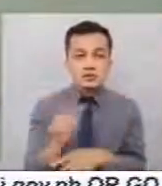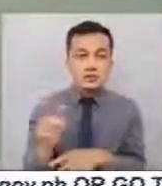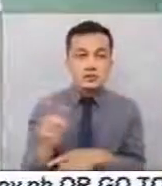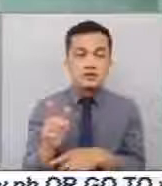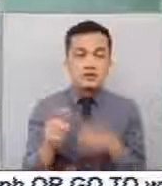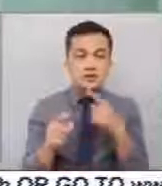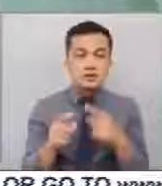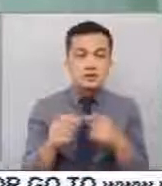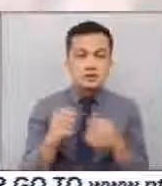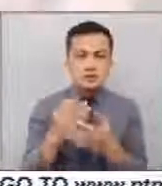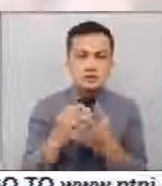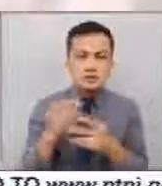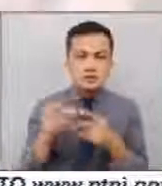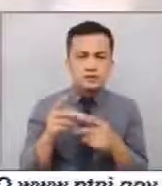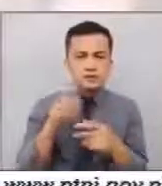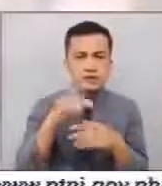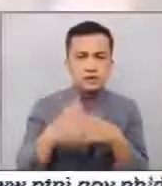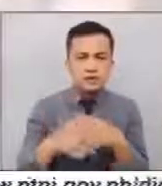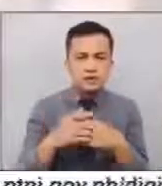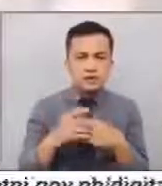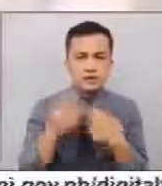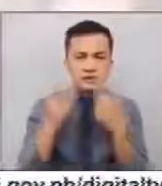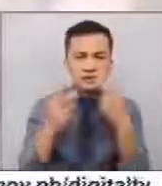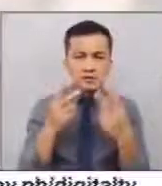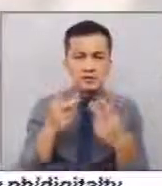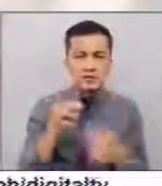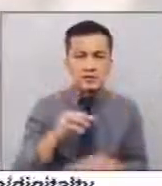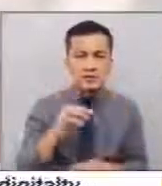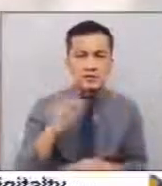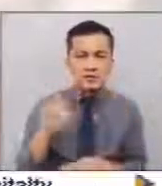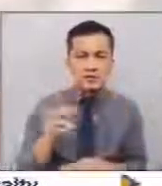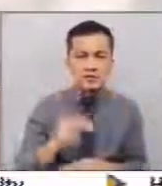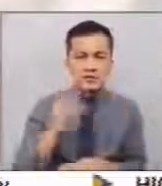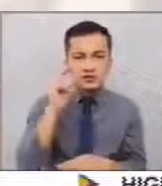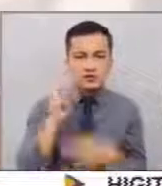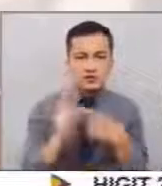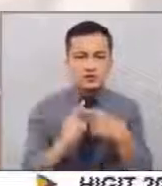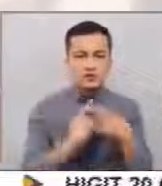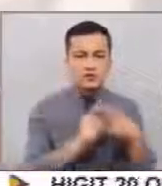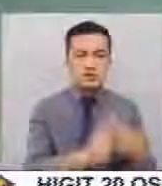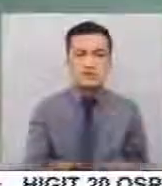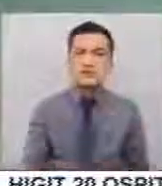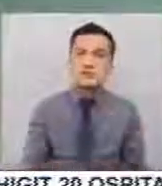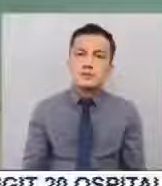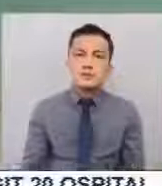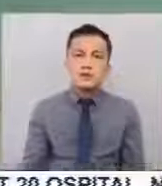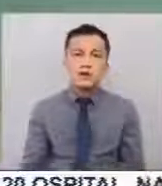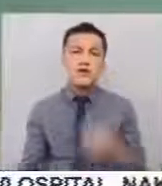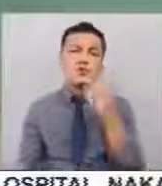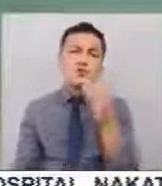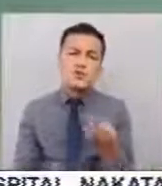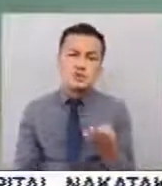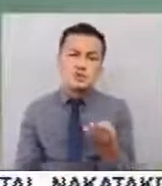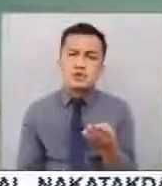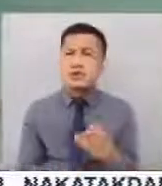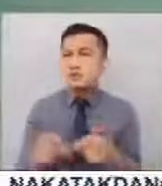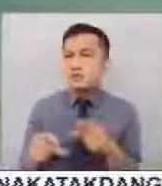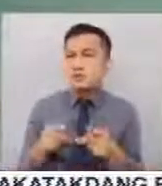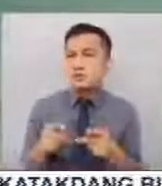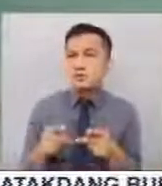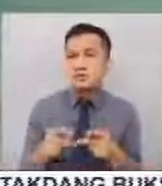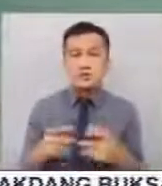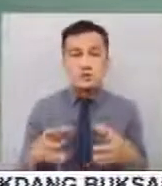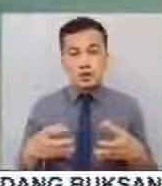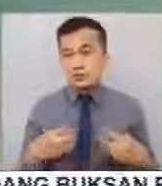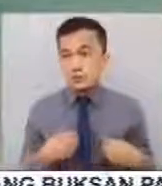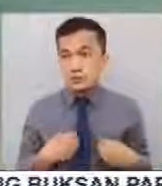Cemetery kahapon ng umaga. Nakunti po ang tao, hindi masabay sa maramihan. Nag-a-adapt din po.